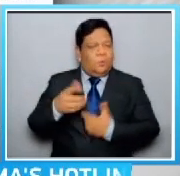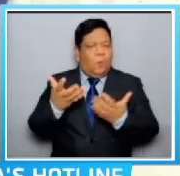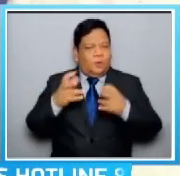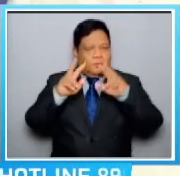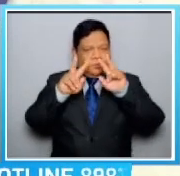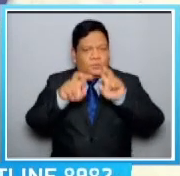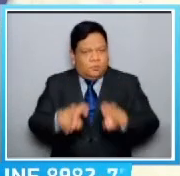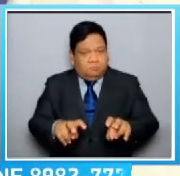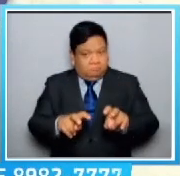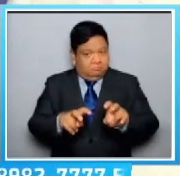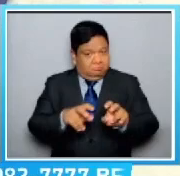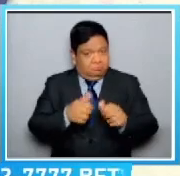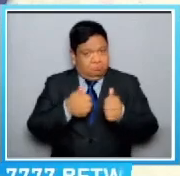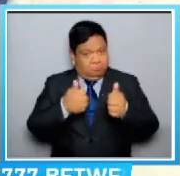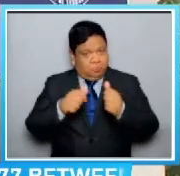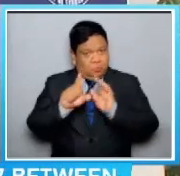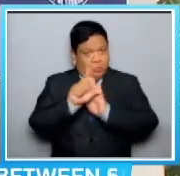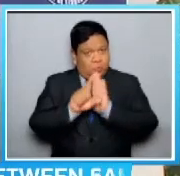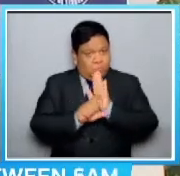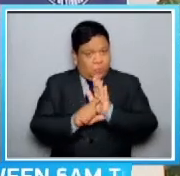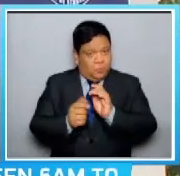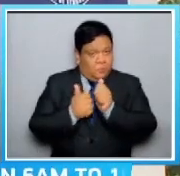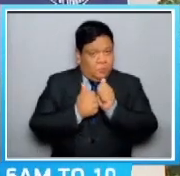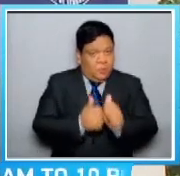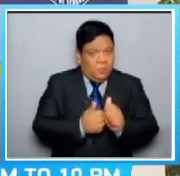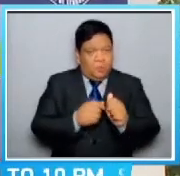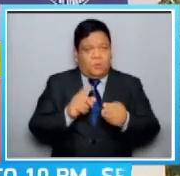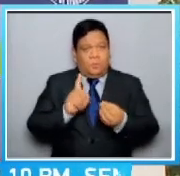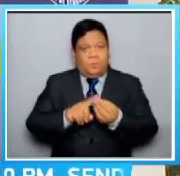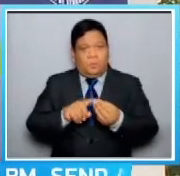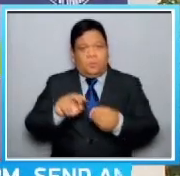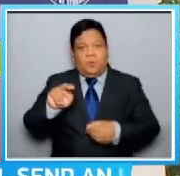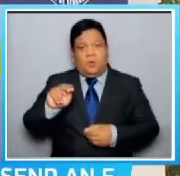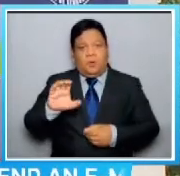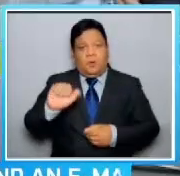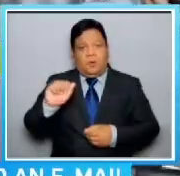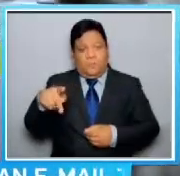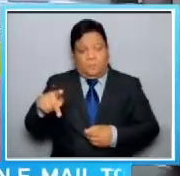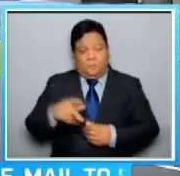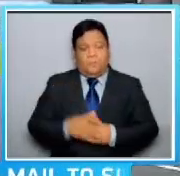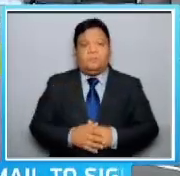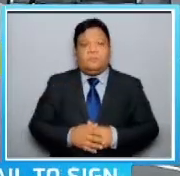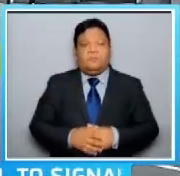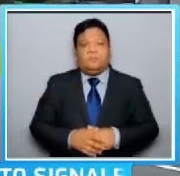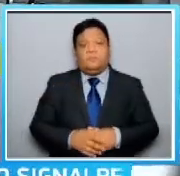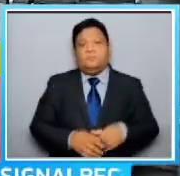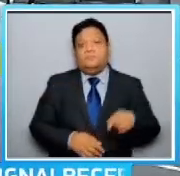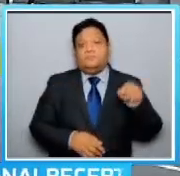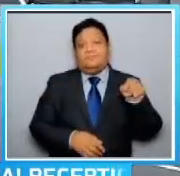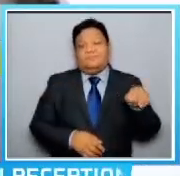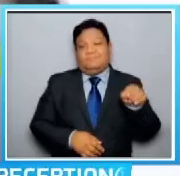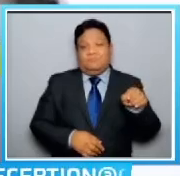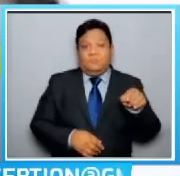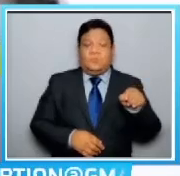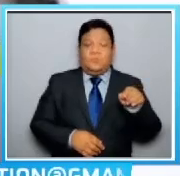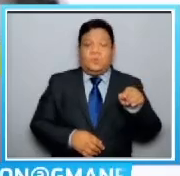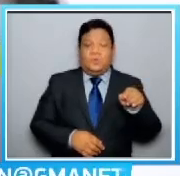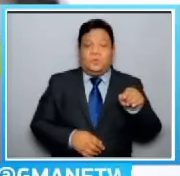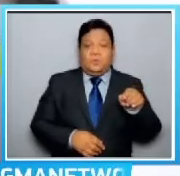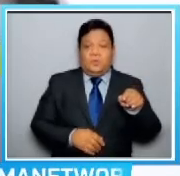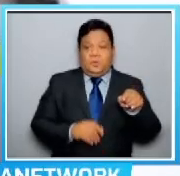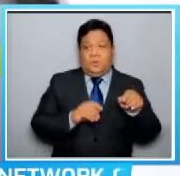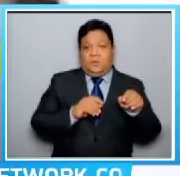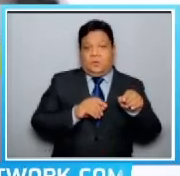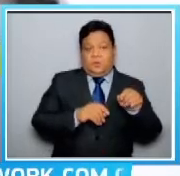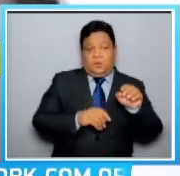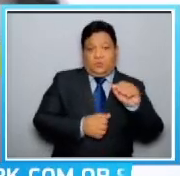NCAP. Pinagbawalan din ng Korte ang Land Transportation Office na magbigay ng impormasyon ng mga motorista sa mga LGU o anumang